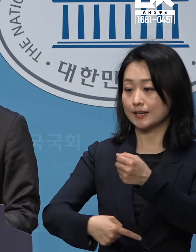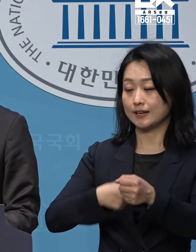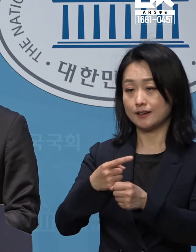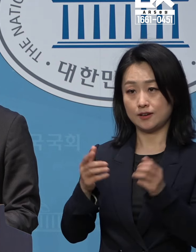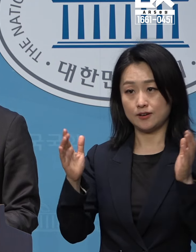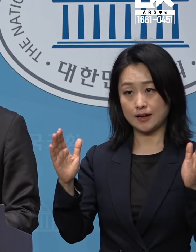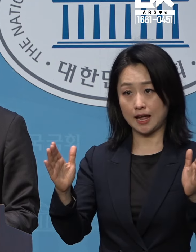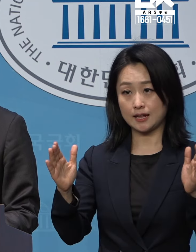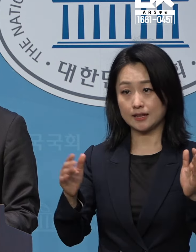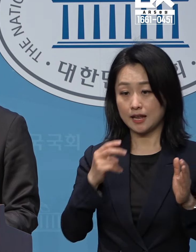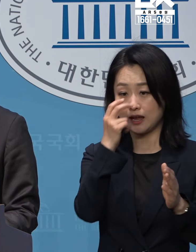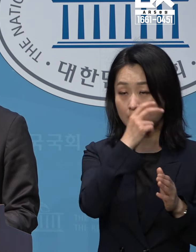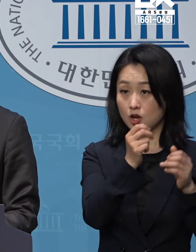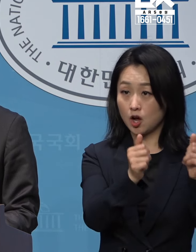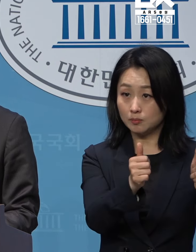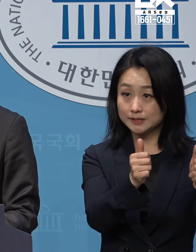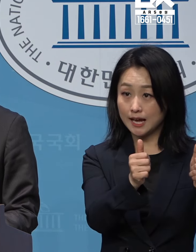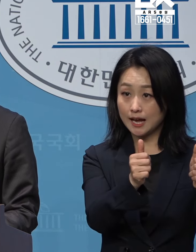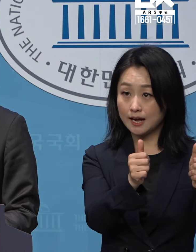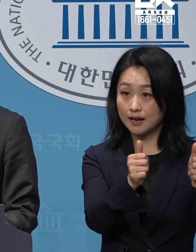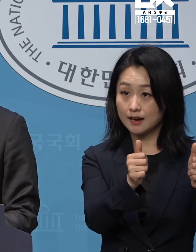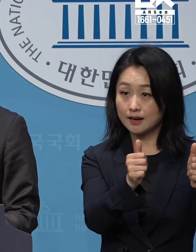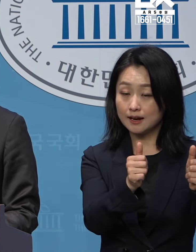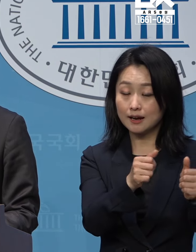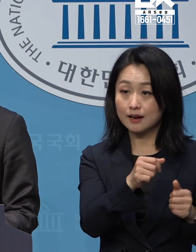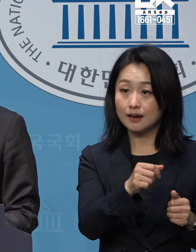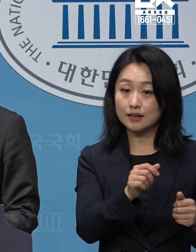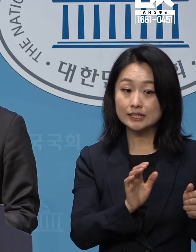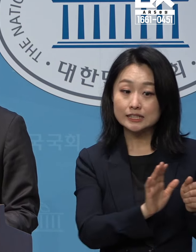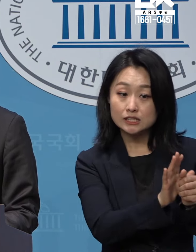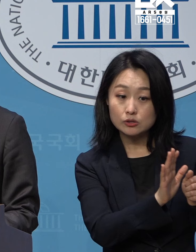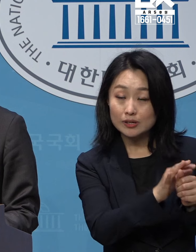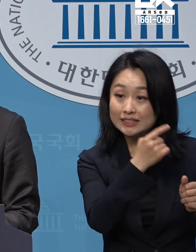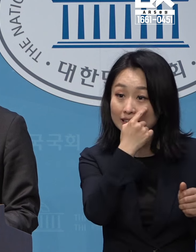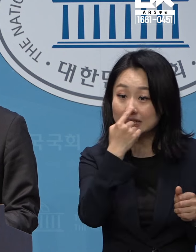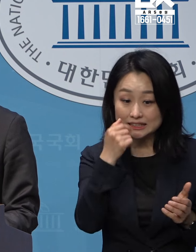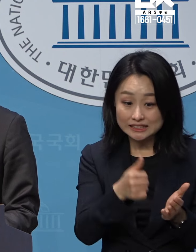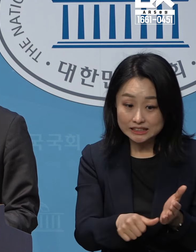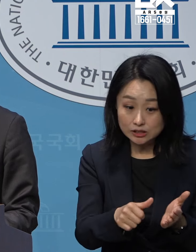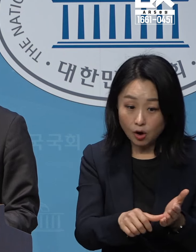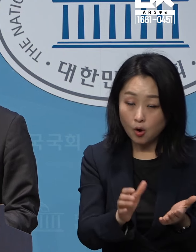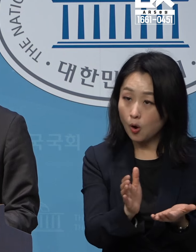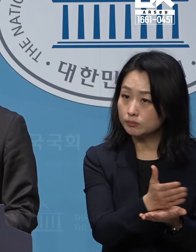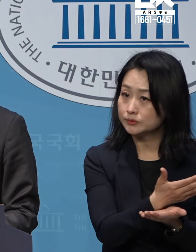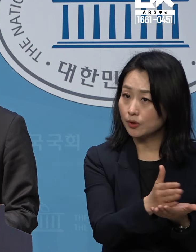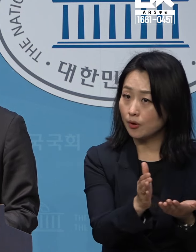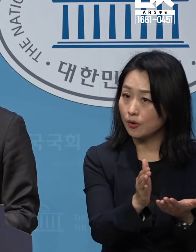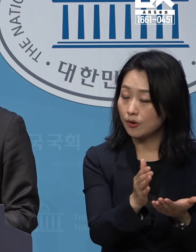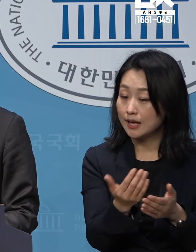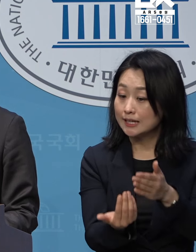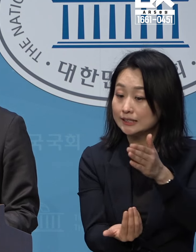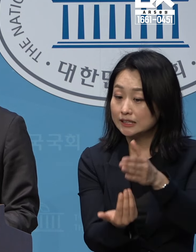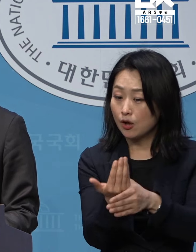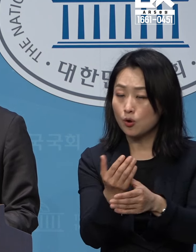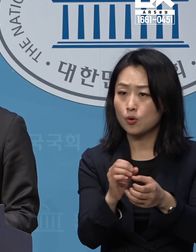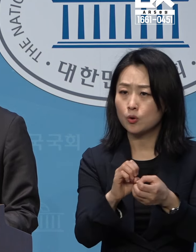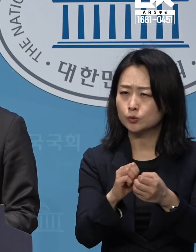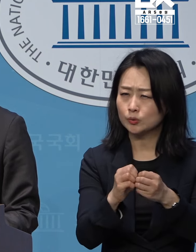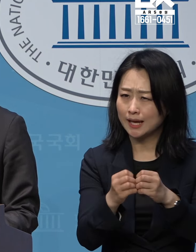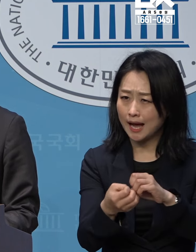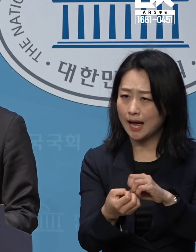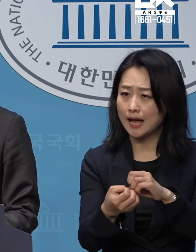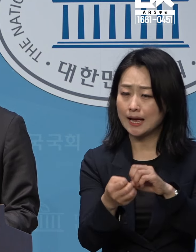사이 검찰의 주장을 증명할 증거가 더 확보되기는커녕 사건 조작